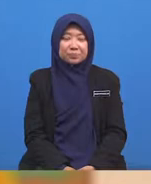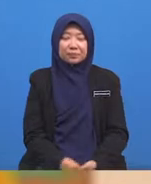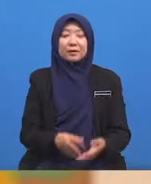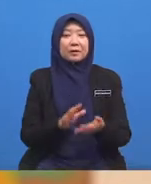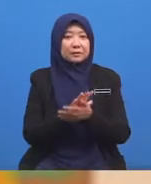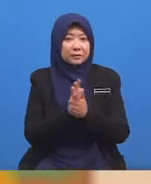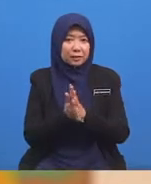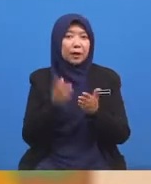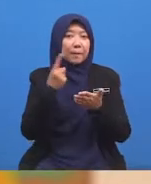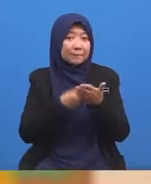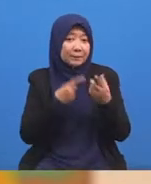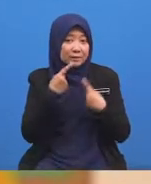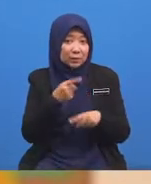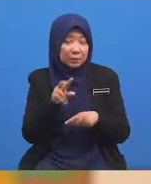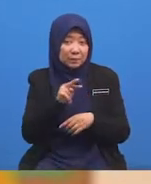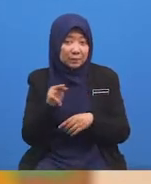Jadi, apakah jawapannya?